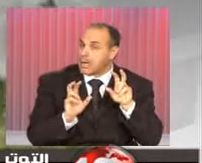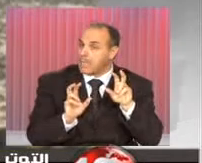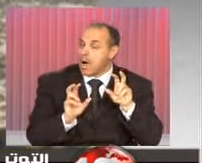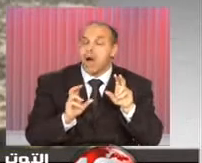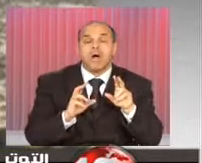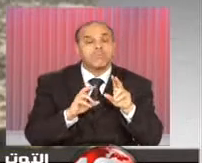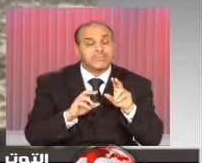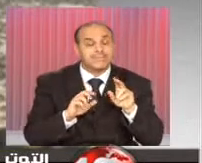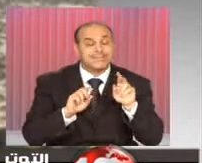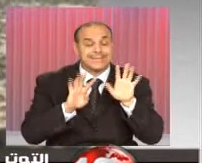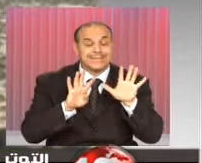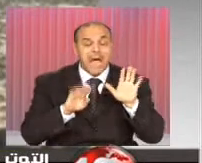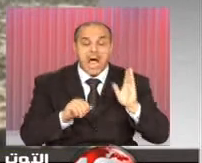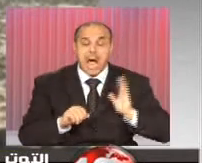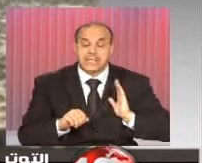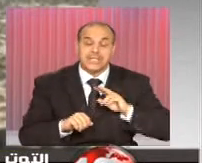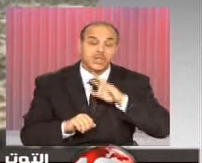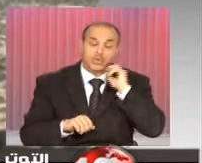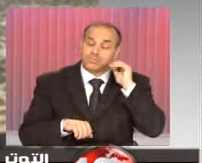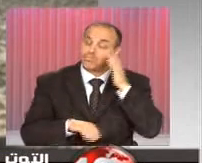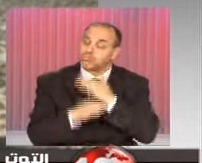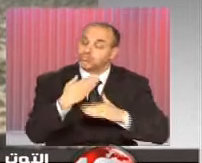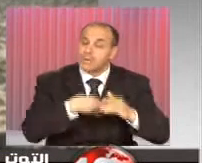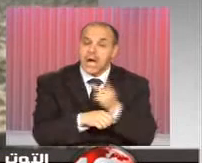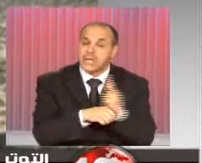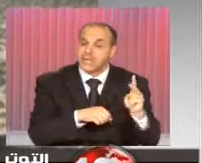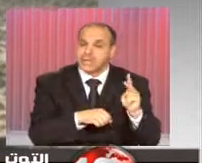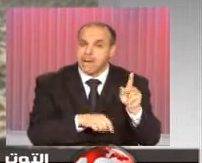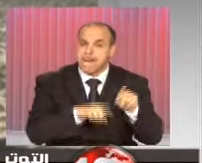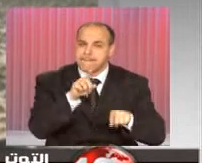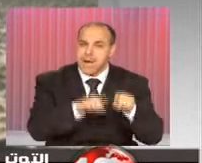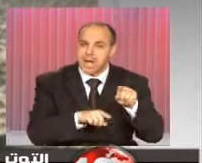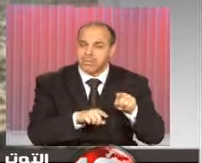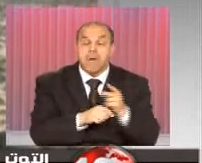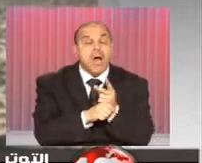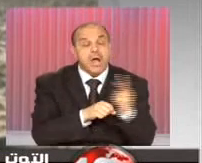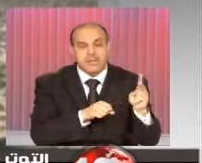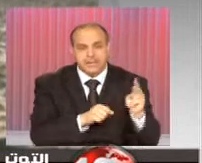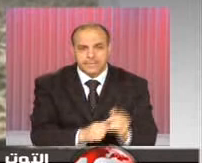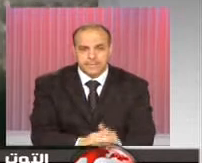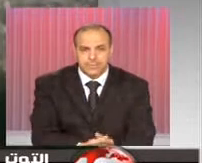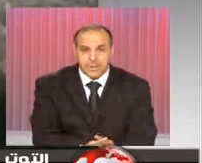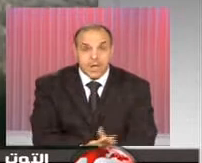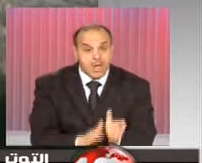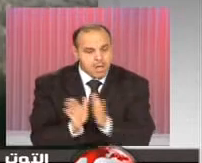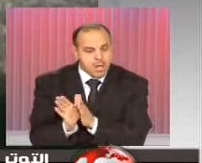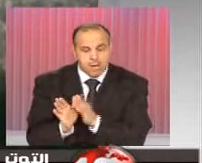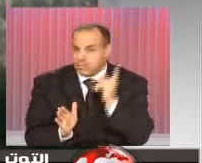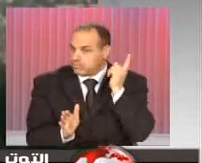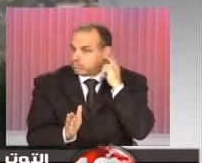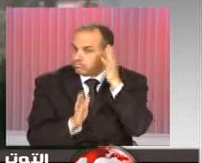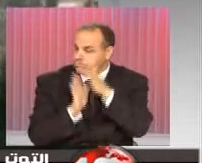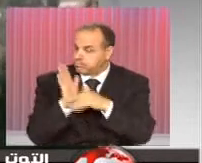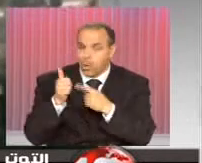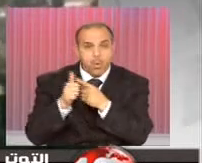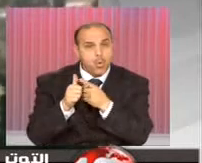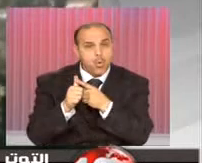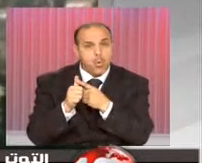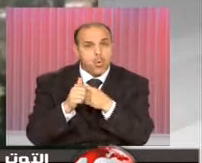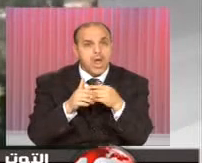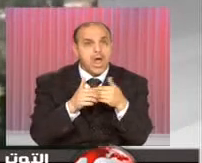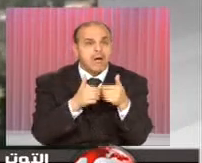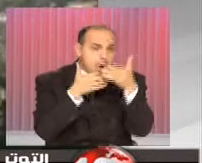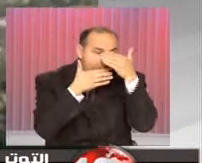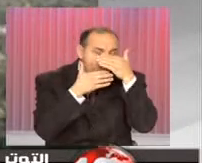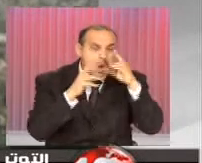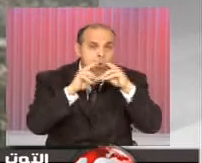إصابة 9 من الجنود الإسرائيليين بجروح بعضهم حالته خطيرة. ووفقا لبيان أول المقاومة اللبنانية،